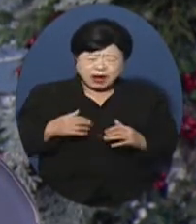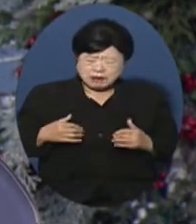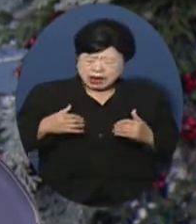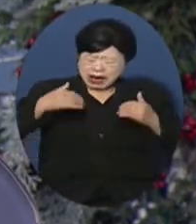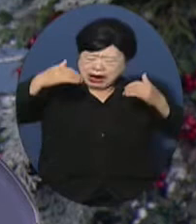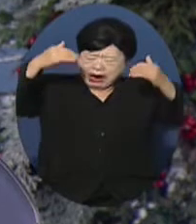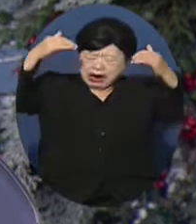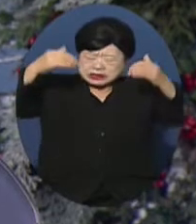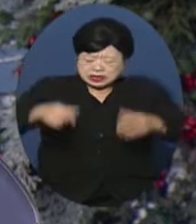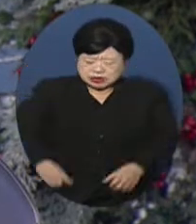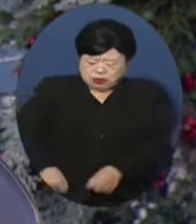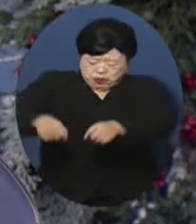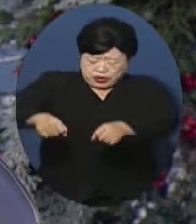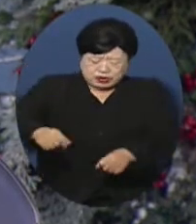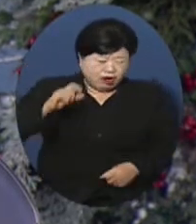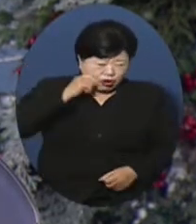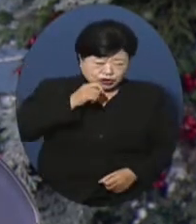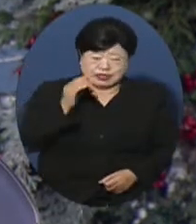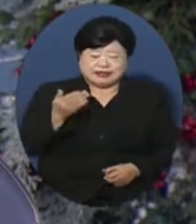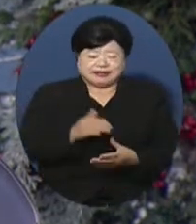아깝기도 힘들던데